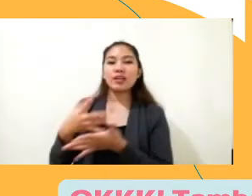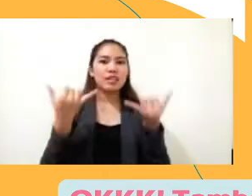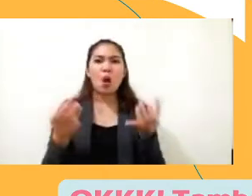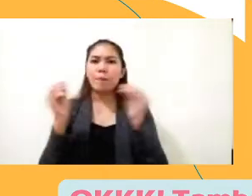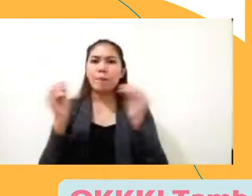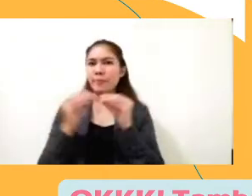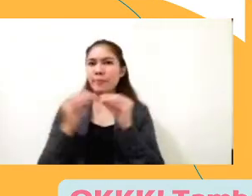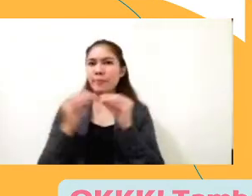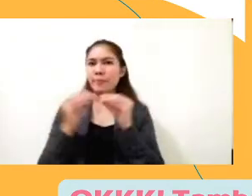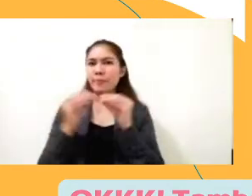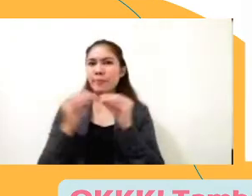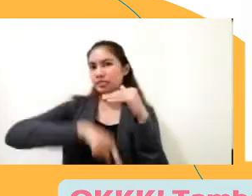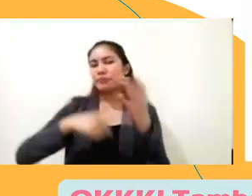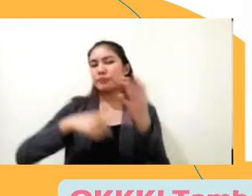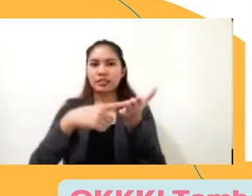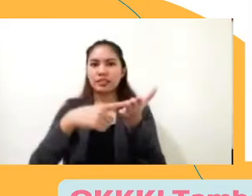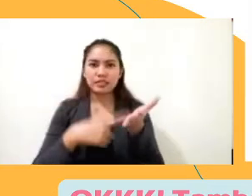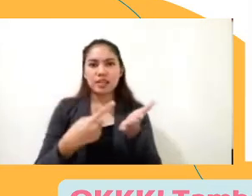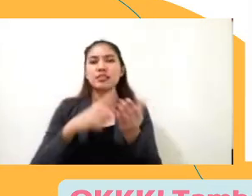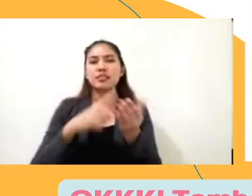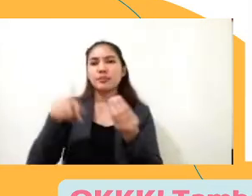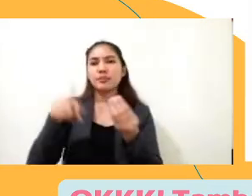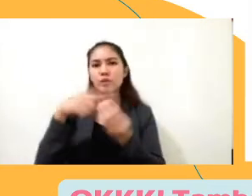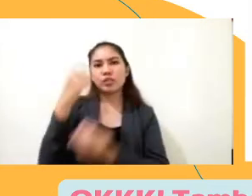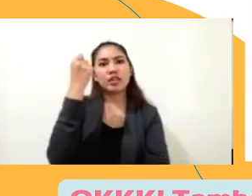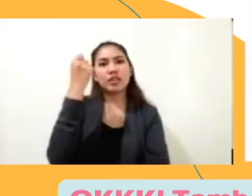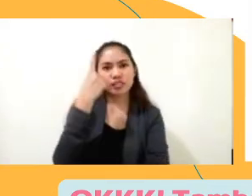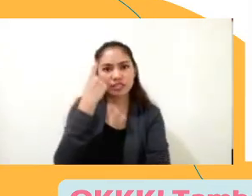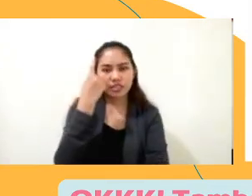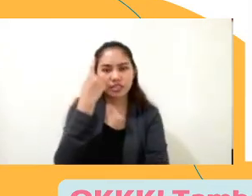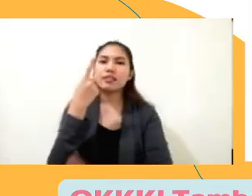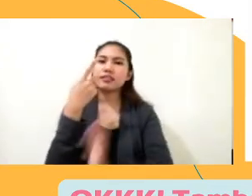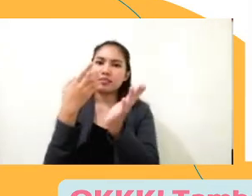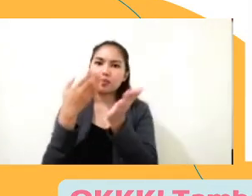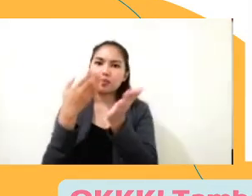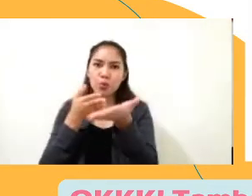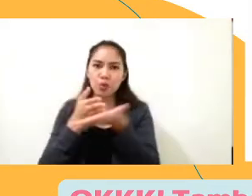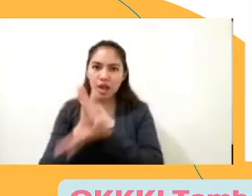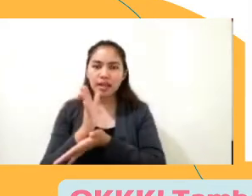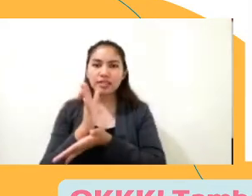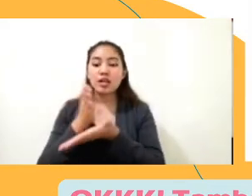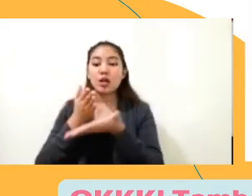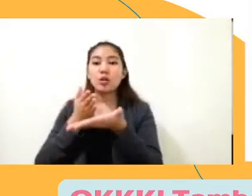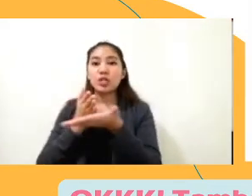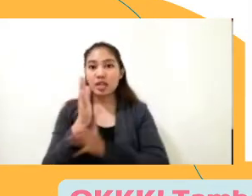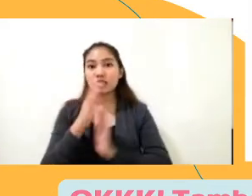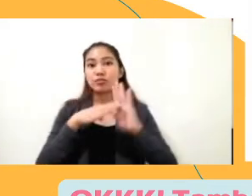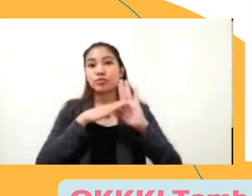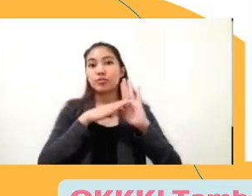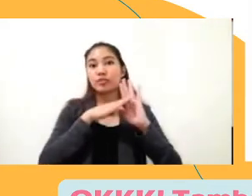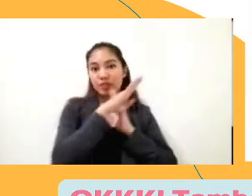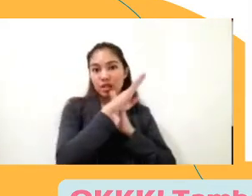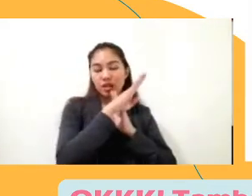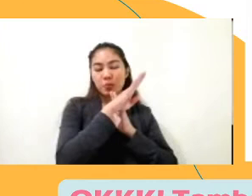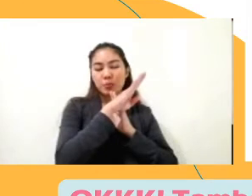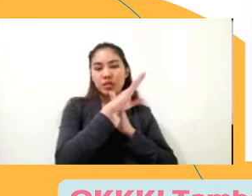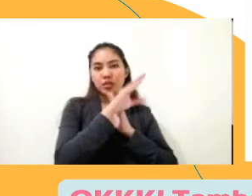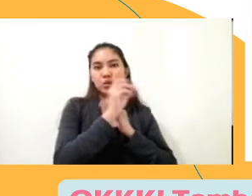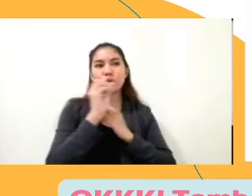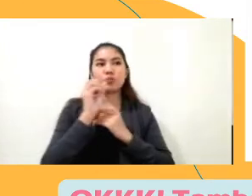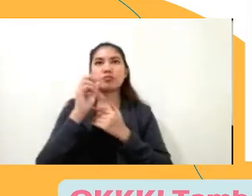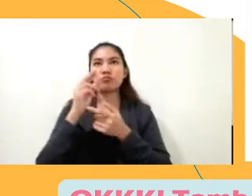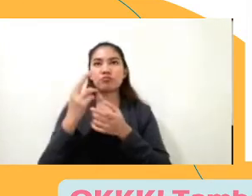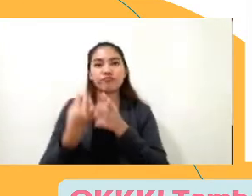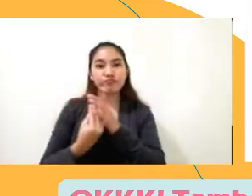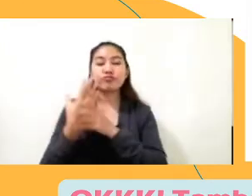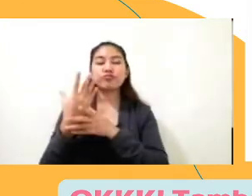ating pag-intindi tungkol sa ating karapatan sa pag-unlad or kaunlaran, para sa ating pagninilay,